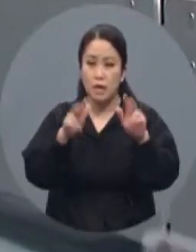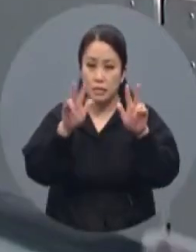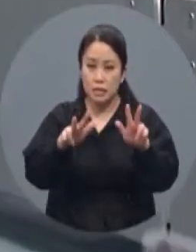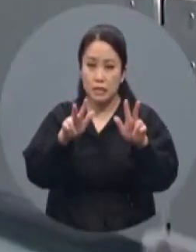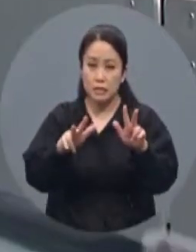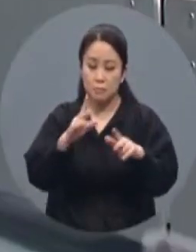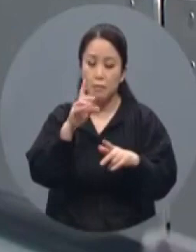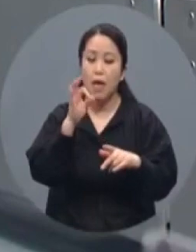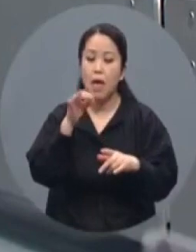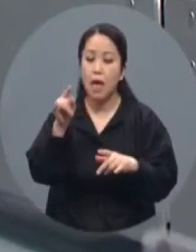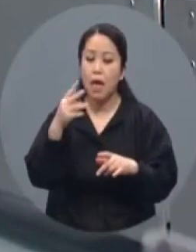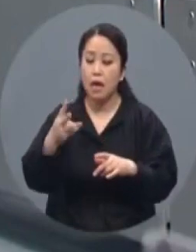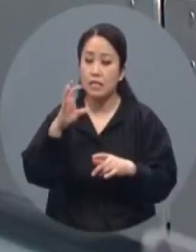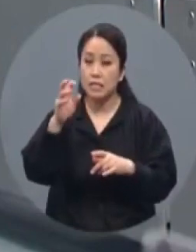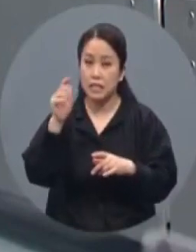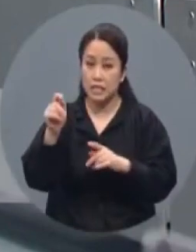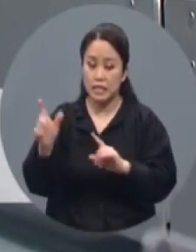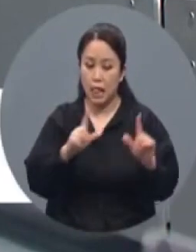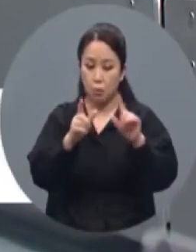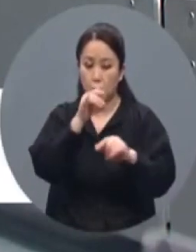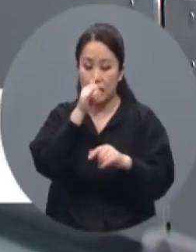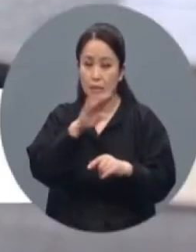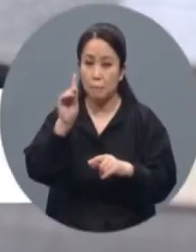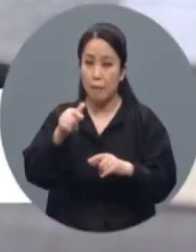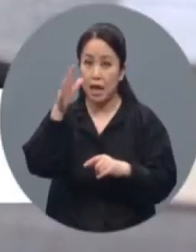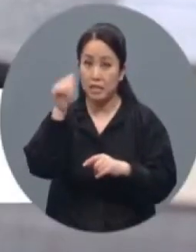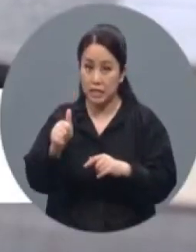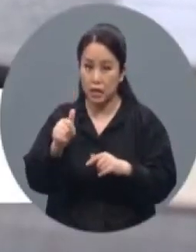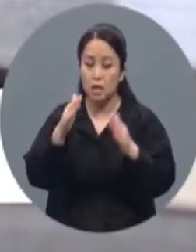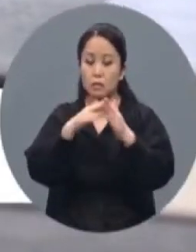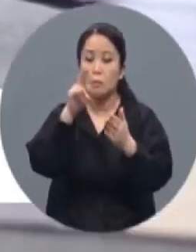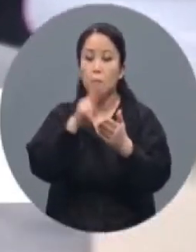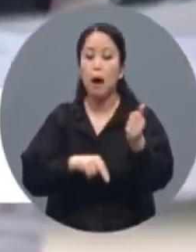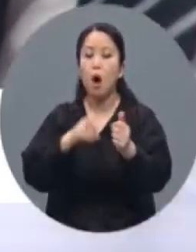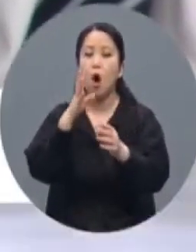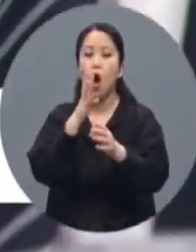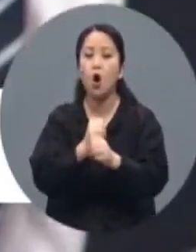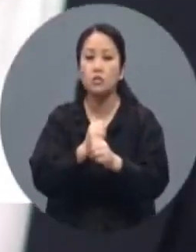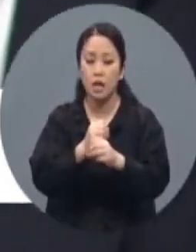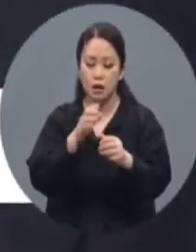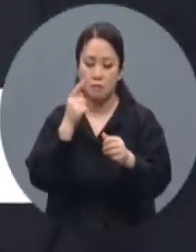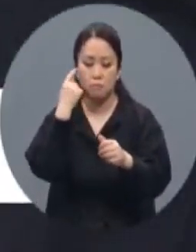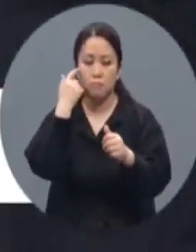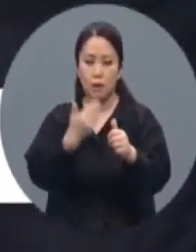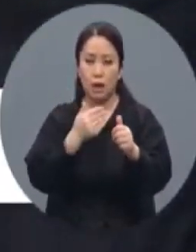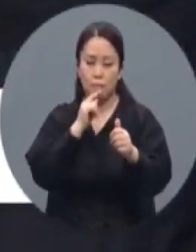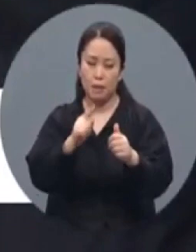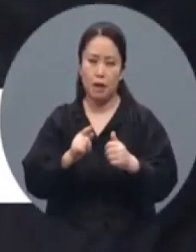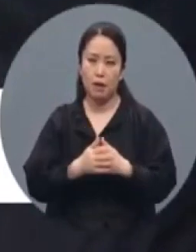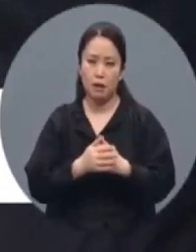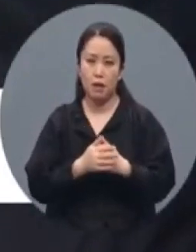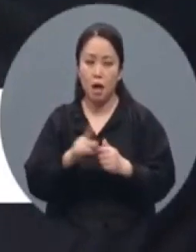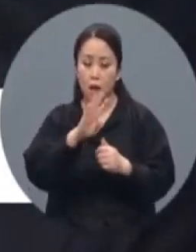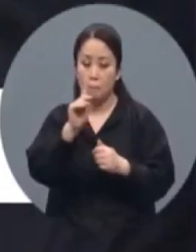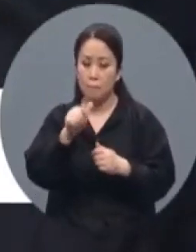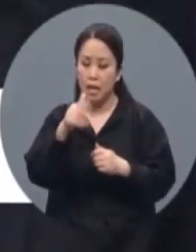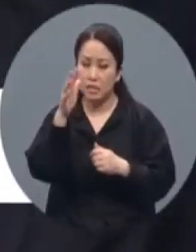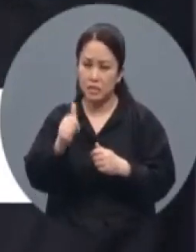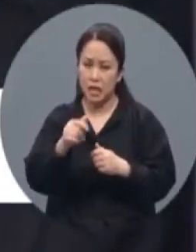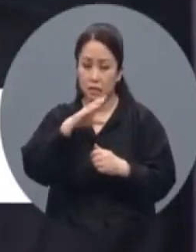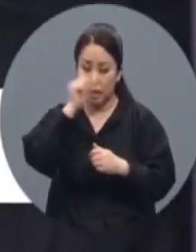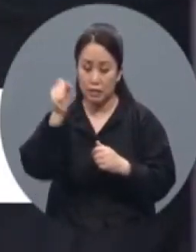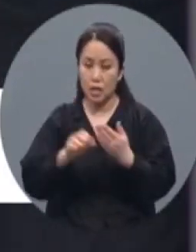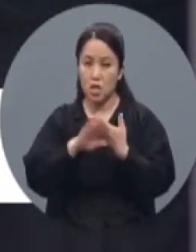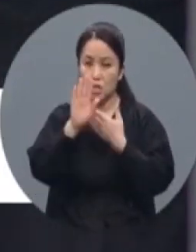현재 LCT에 살고 있는 박 시장에게는 집을 언제 팔 거냐는 공세가 이어졌습니다. 박 시장은 당선